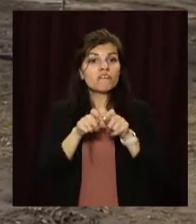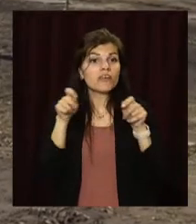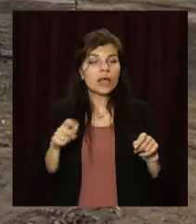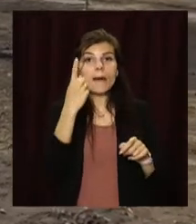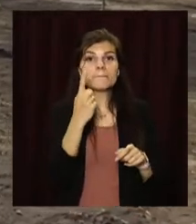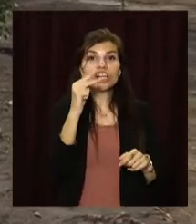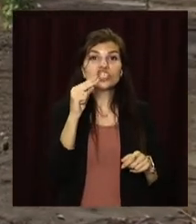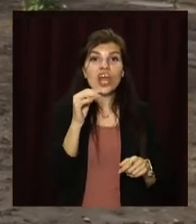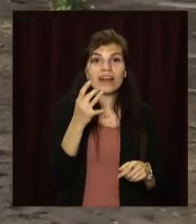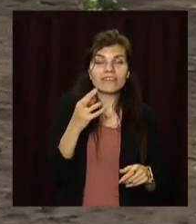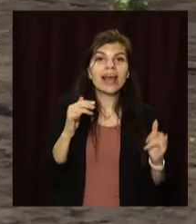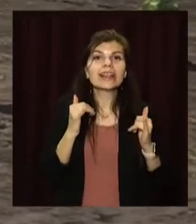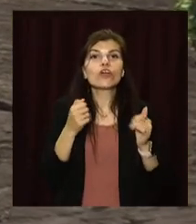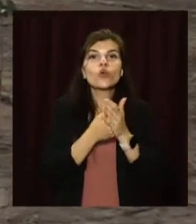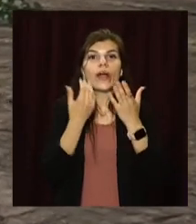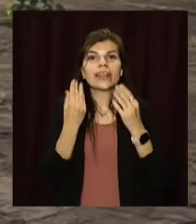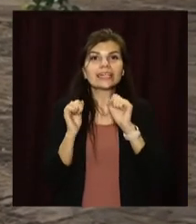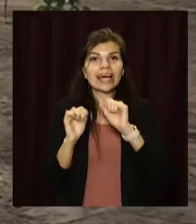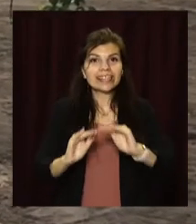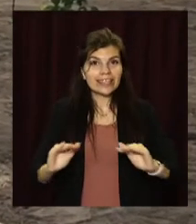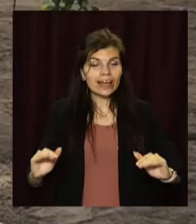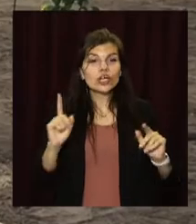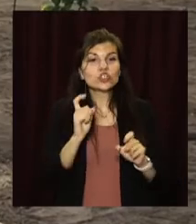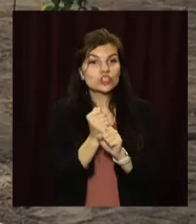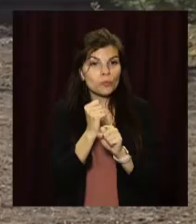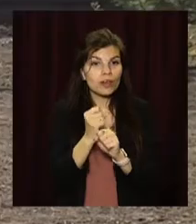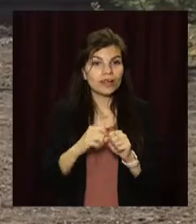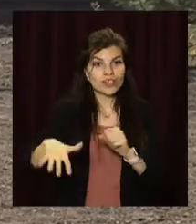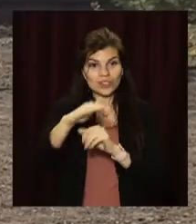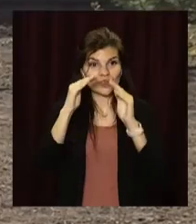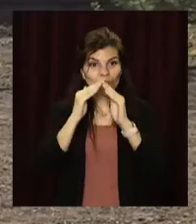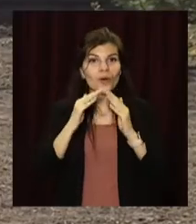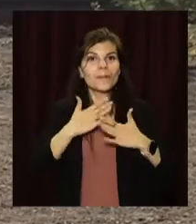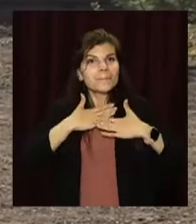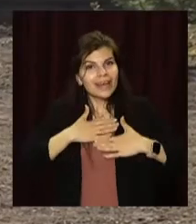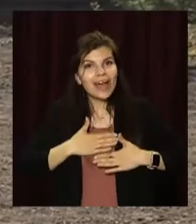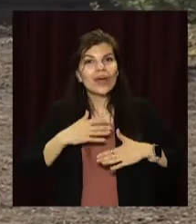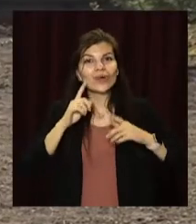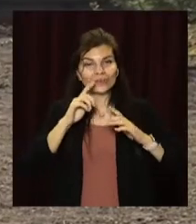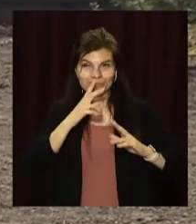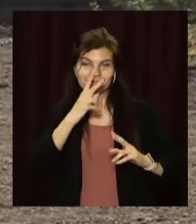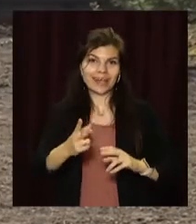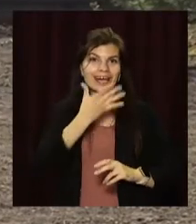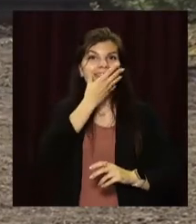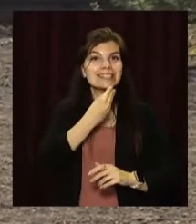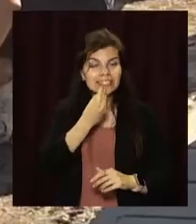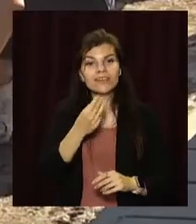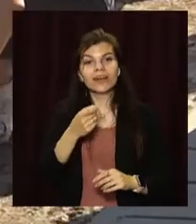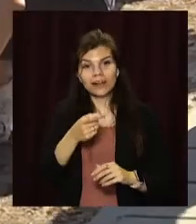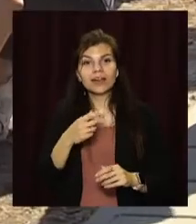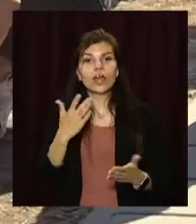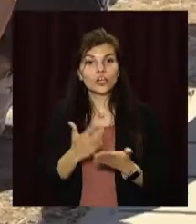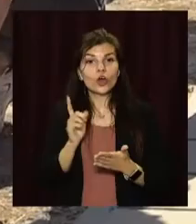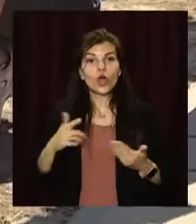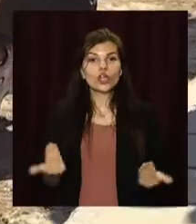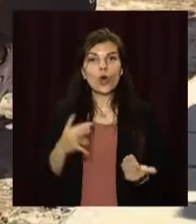1 червня до Дня захисту дітей. Аби зробити оселю затишною та комфортною, до впорядкування території долучилися